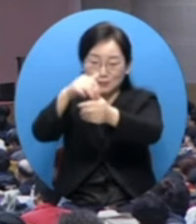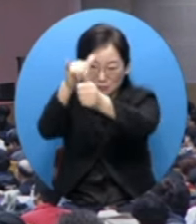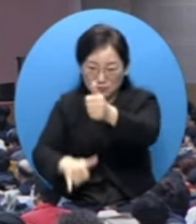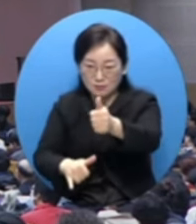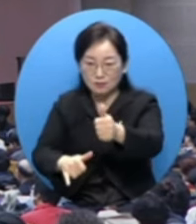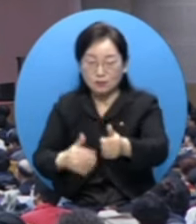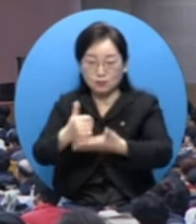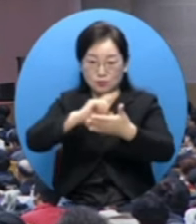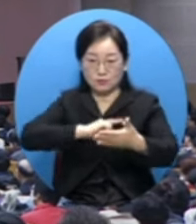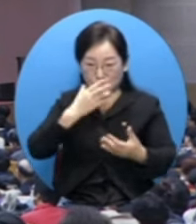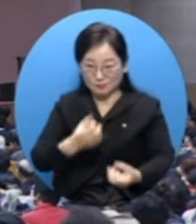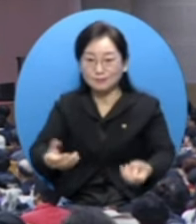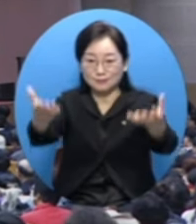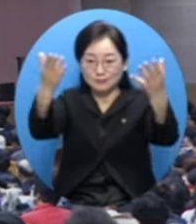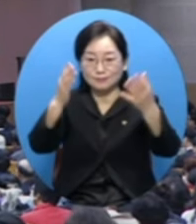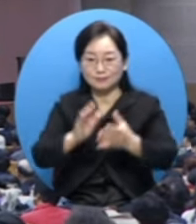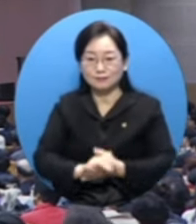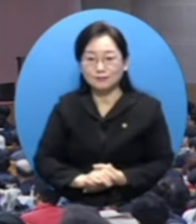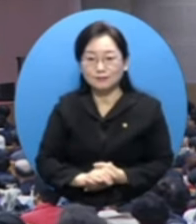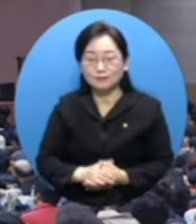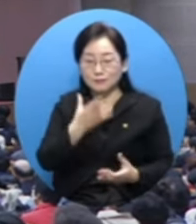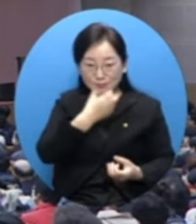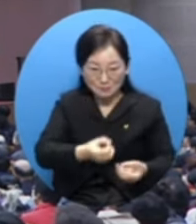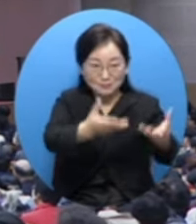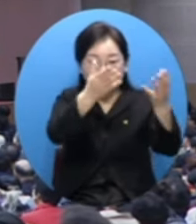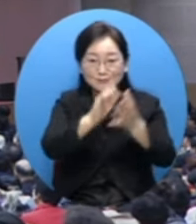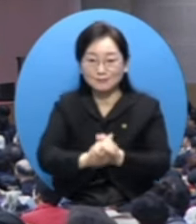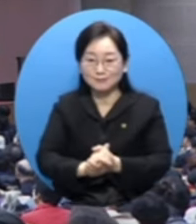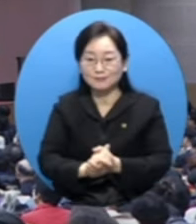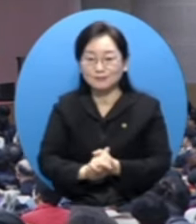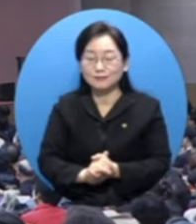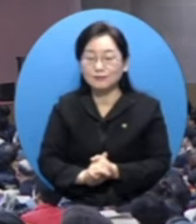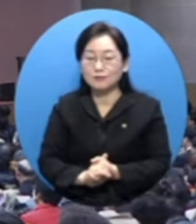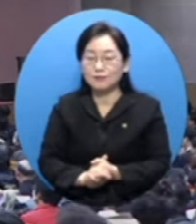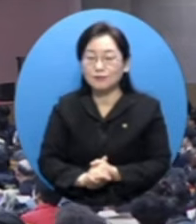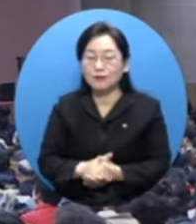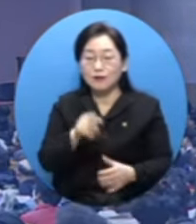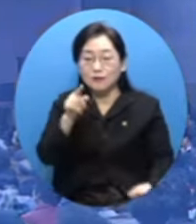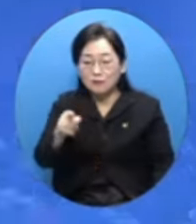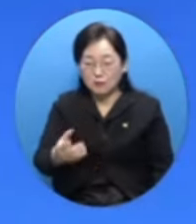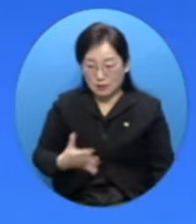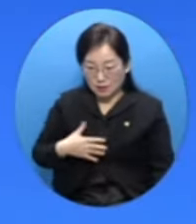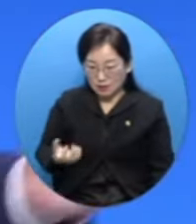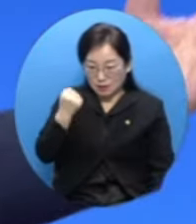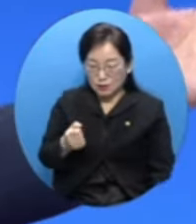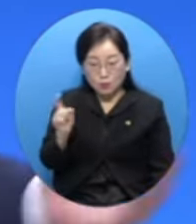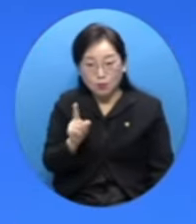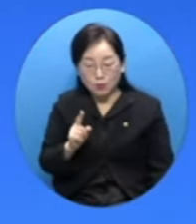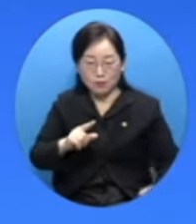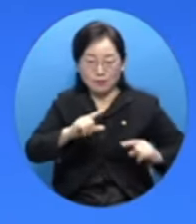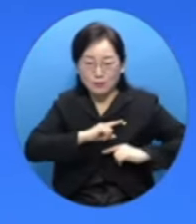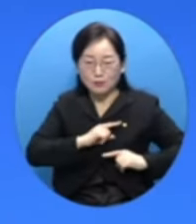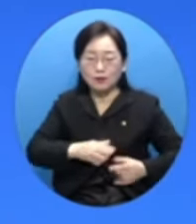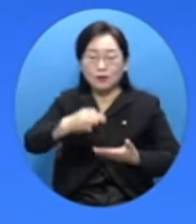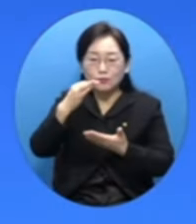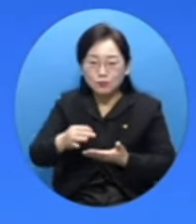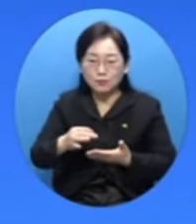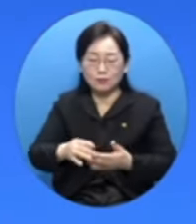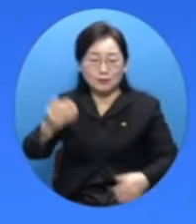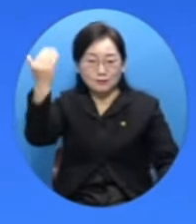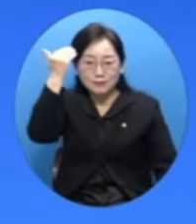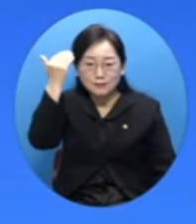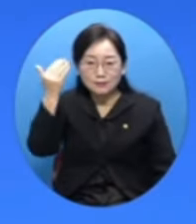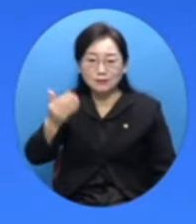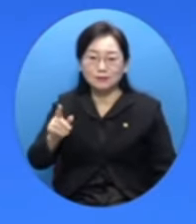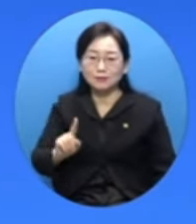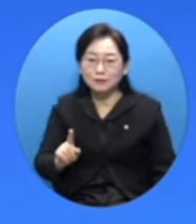되시기를 주님의 이름으로 축원합니다. 축원합니다. 내 가진 그 무엇보다도 내 가진 명예, 물질, 나의 지식,